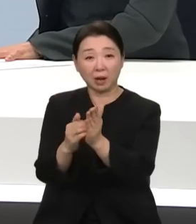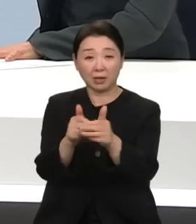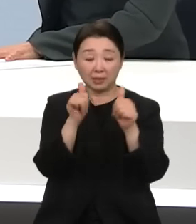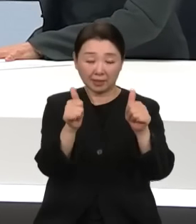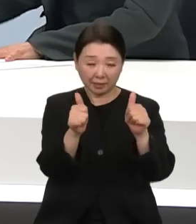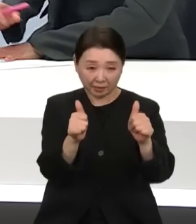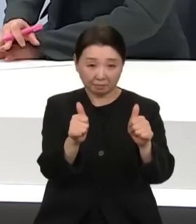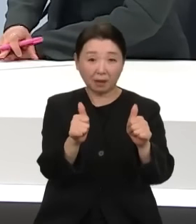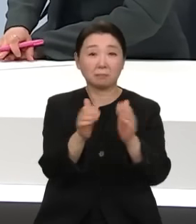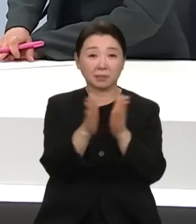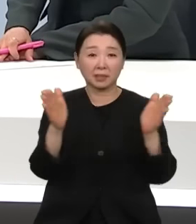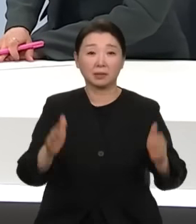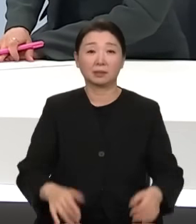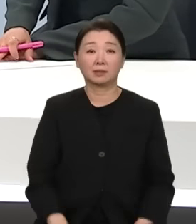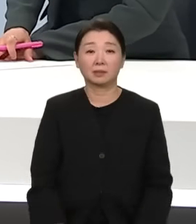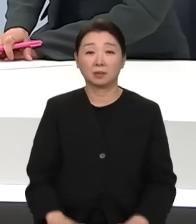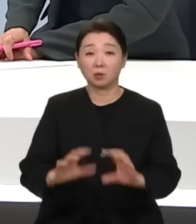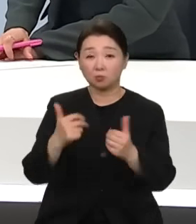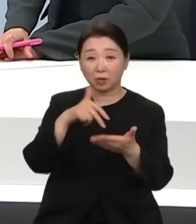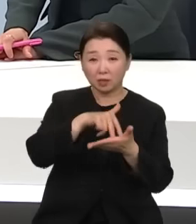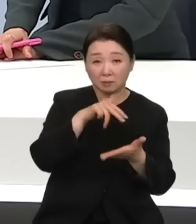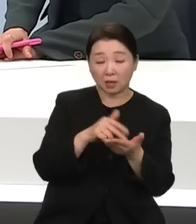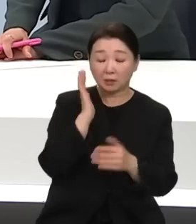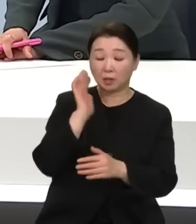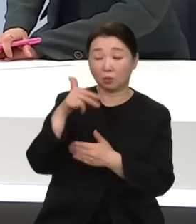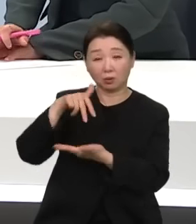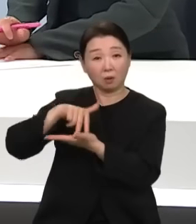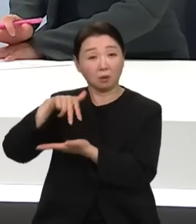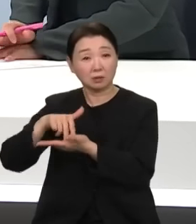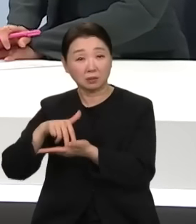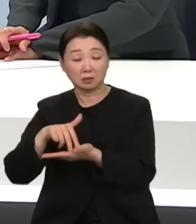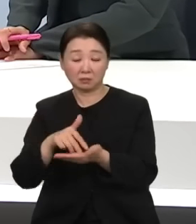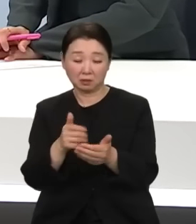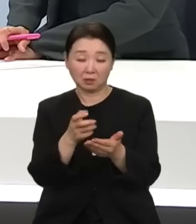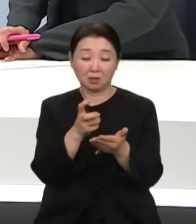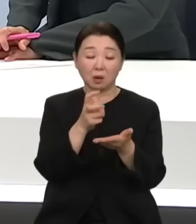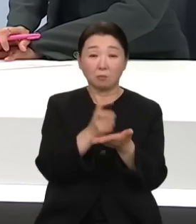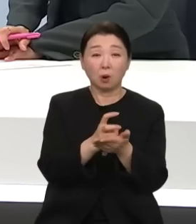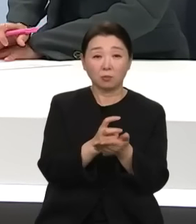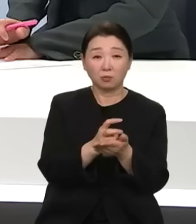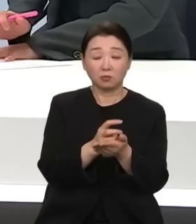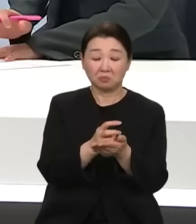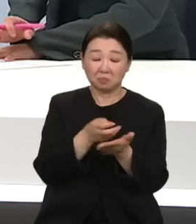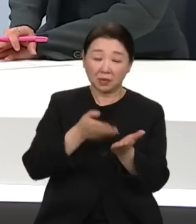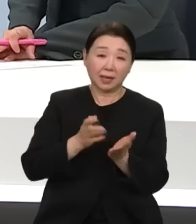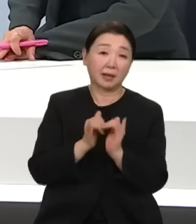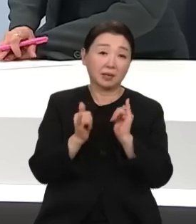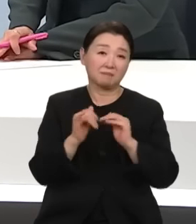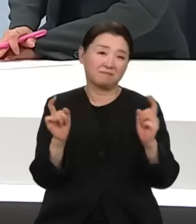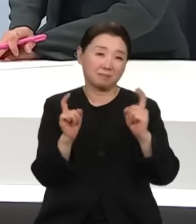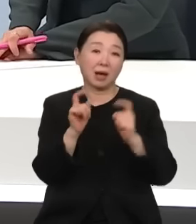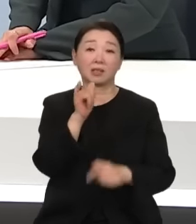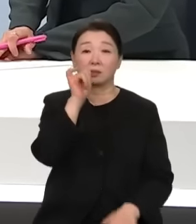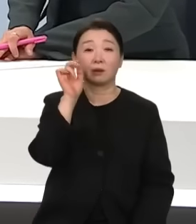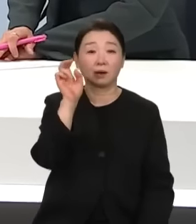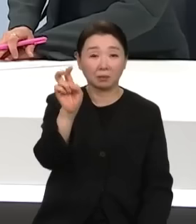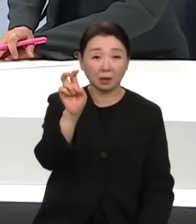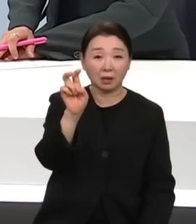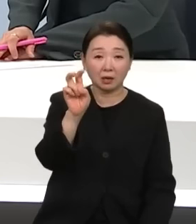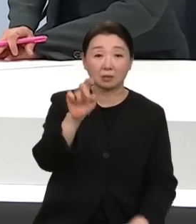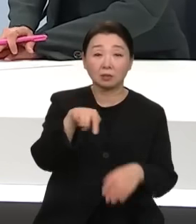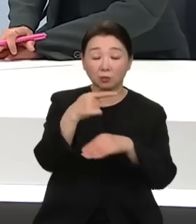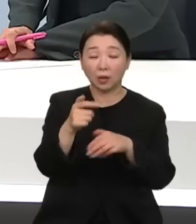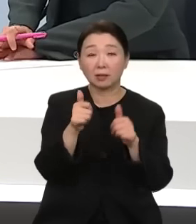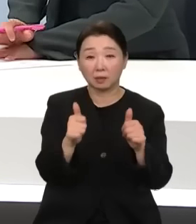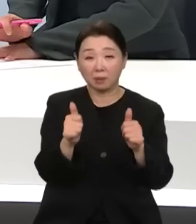심판이 개시됩니다 국회 측과 대통령측 법률 대리인의이 치열한 법정 공방이 이루어질 텐데요 그런